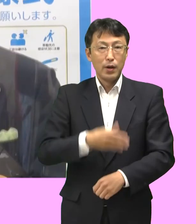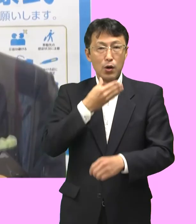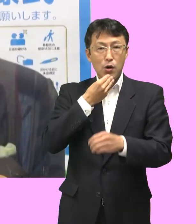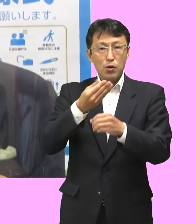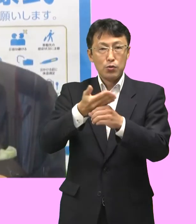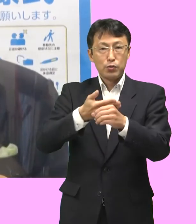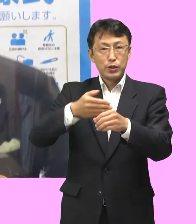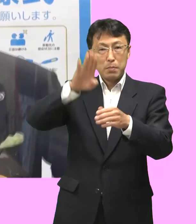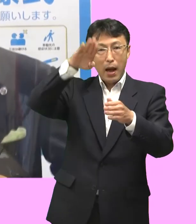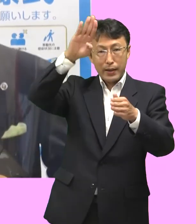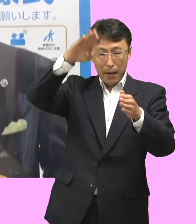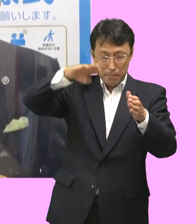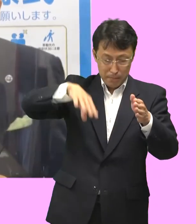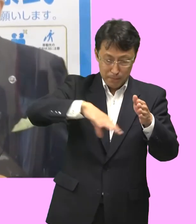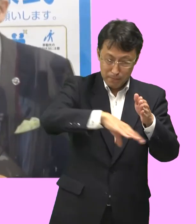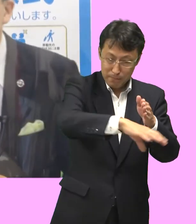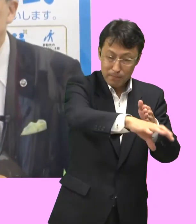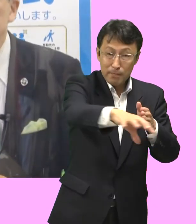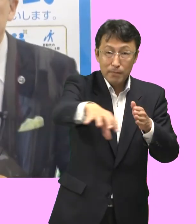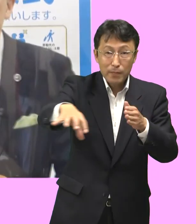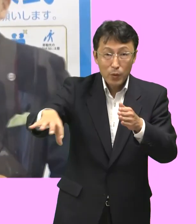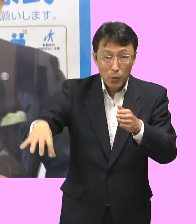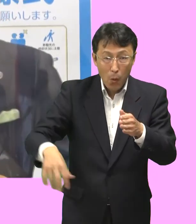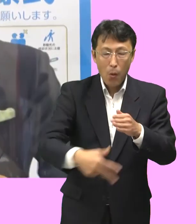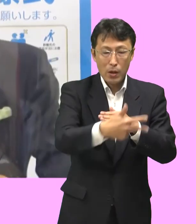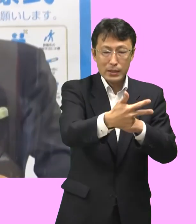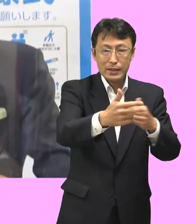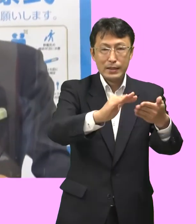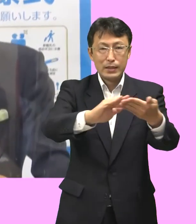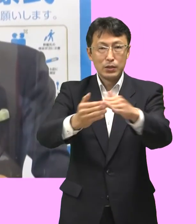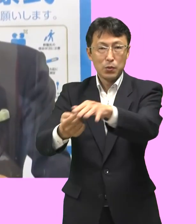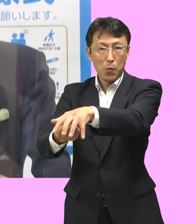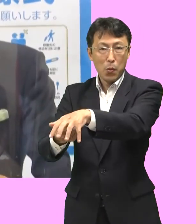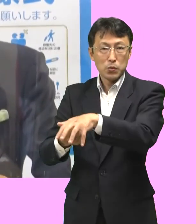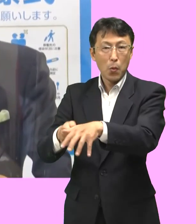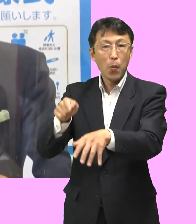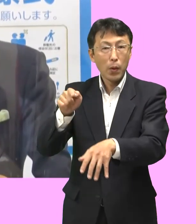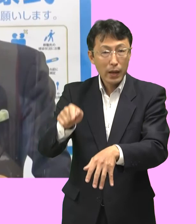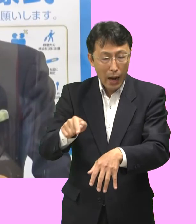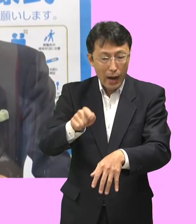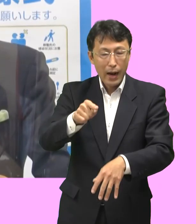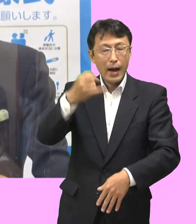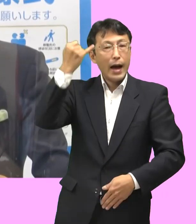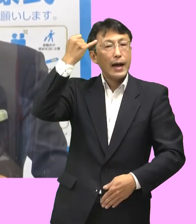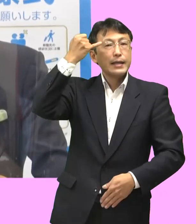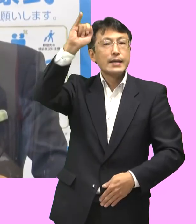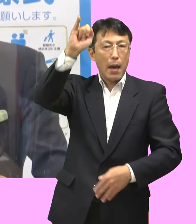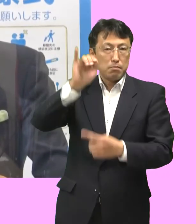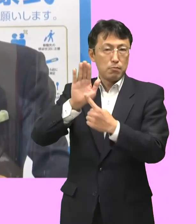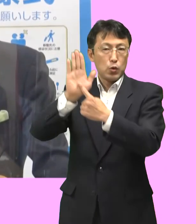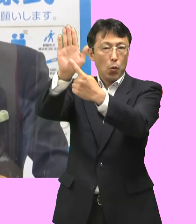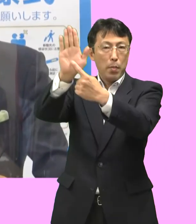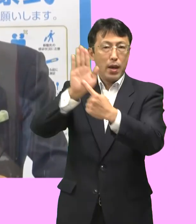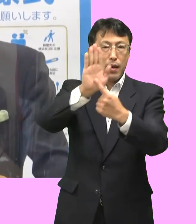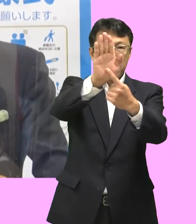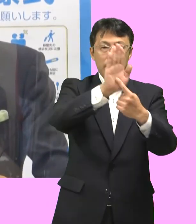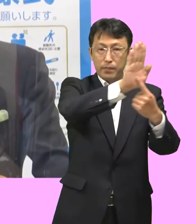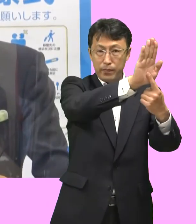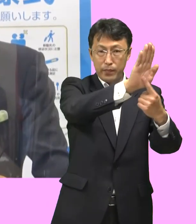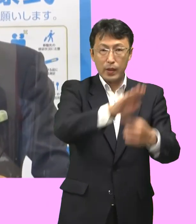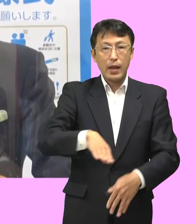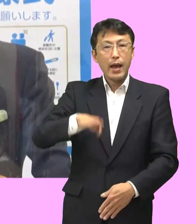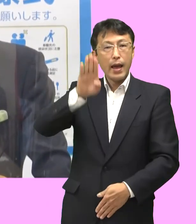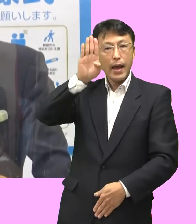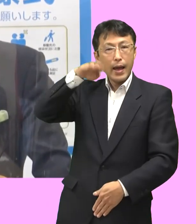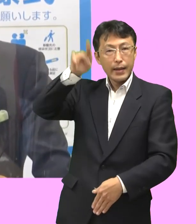さん、また以下県内のさまざまなその自治体や議会が、まあ、これに関して意見を表明してきた中で、県はその県として具